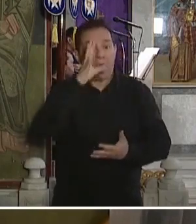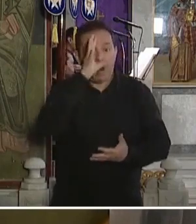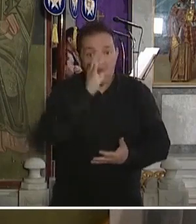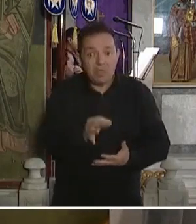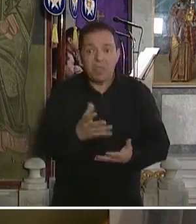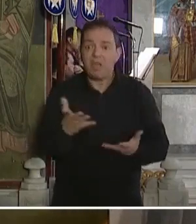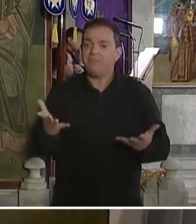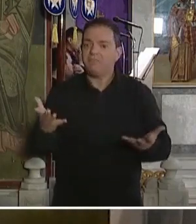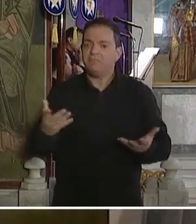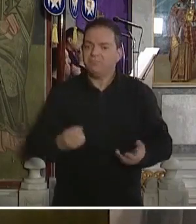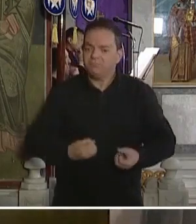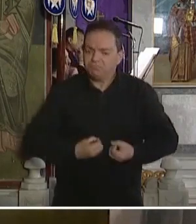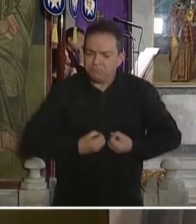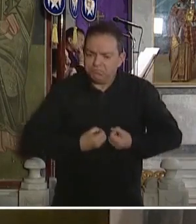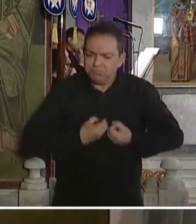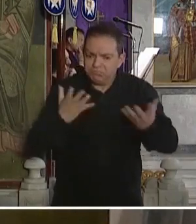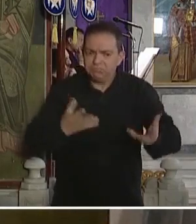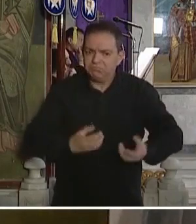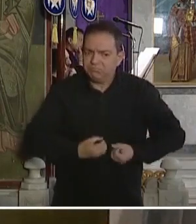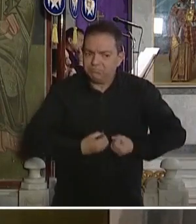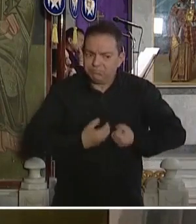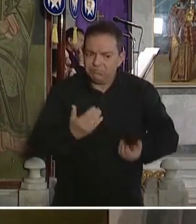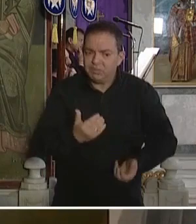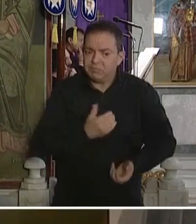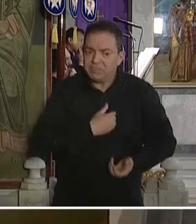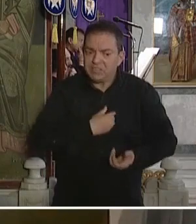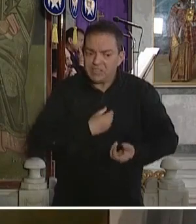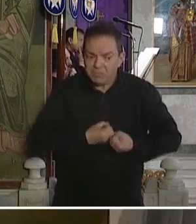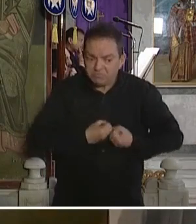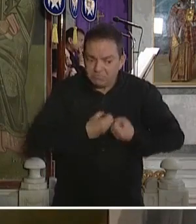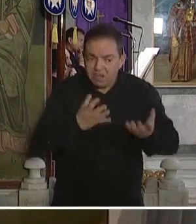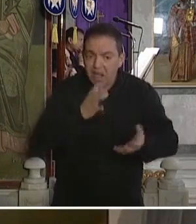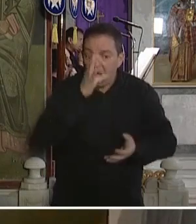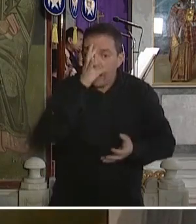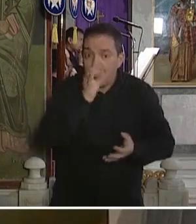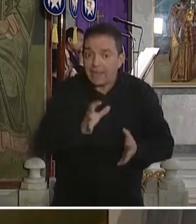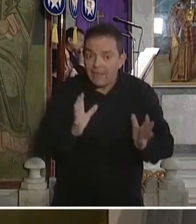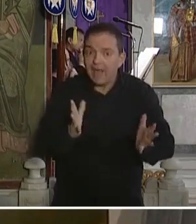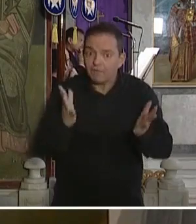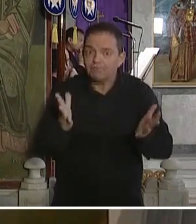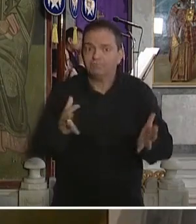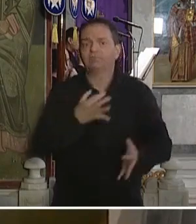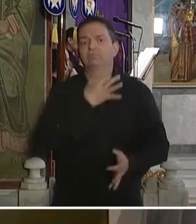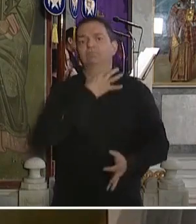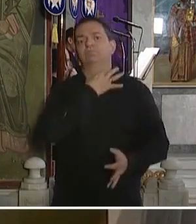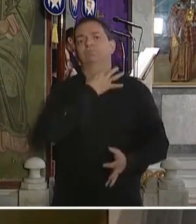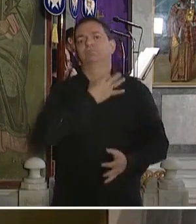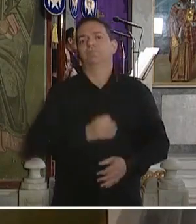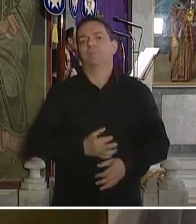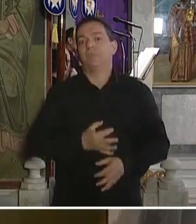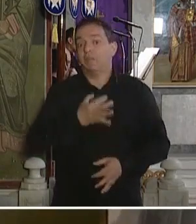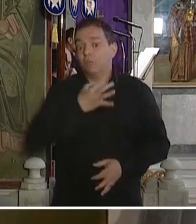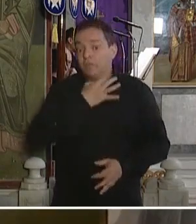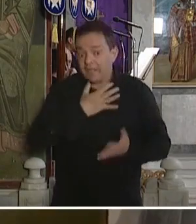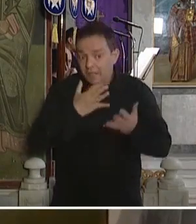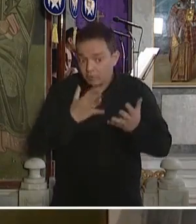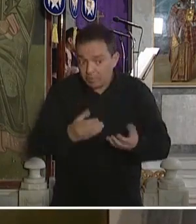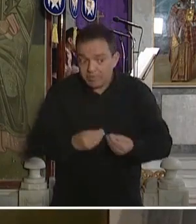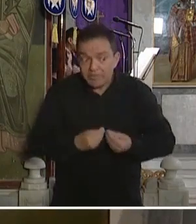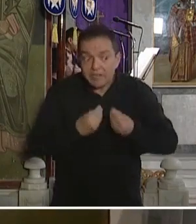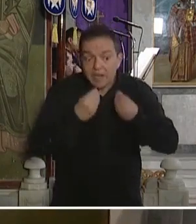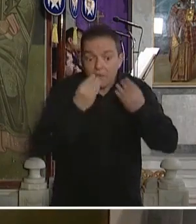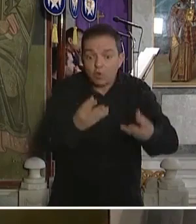βγάλουμε, αποσότητα αλήθειας μέσα από την καρδιά μας. Αυτό χρειάζεται. Και αυτό χρειάζεται να το